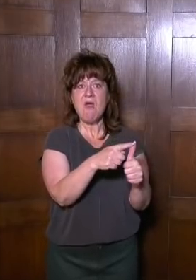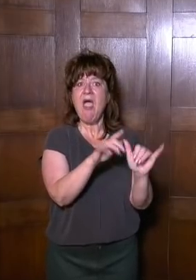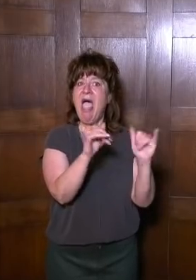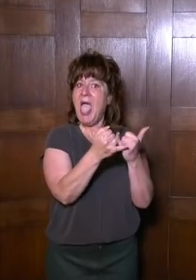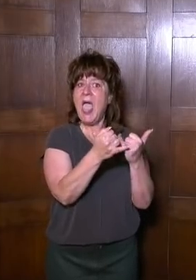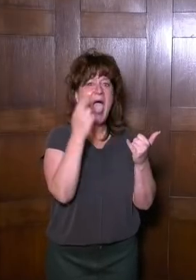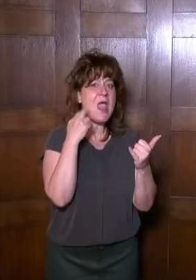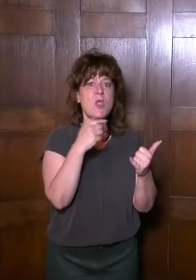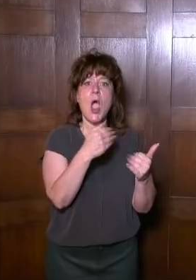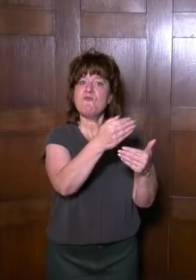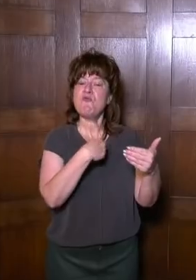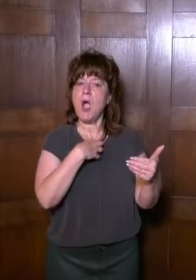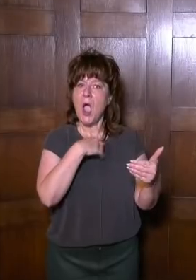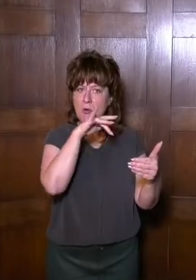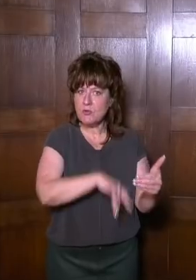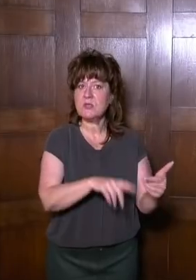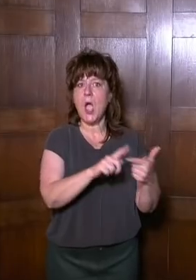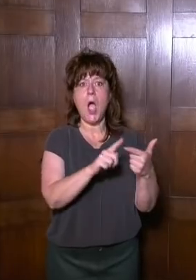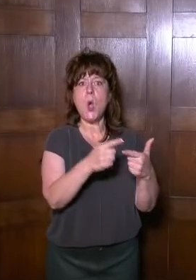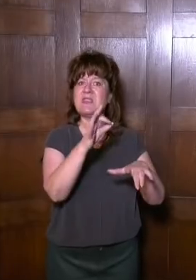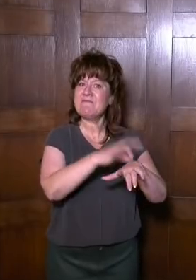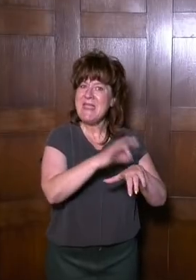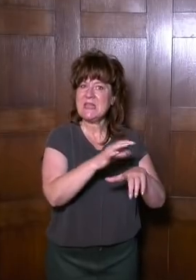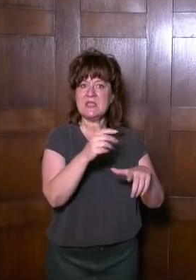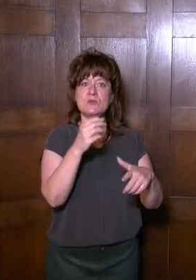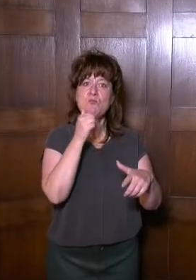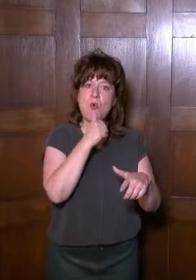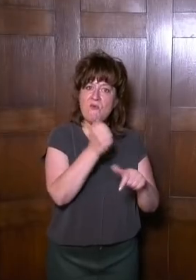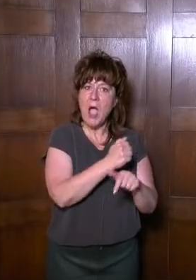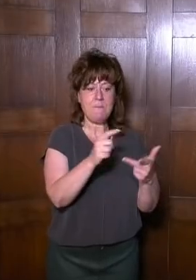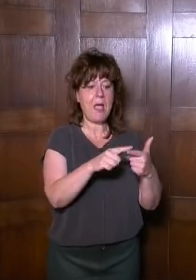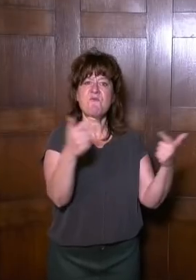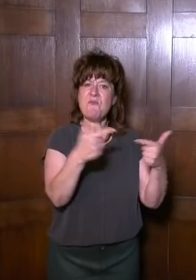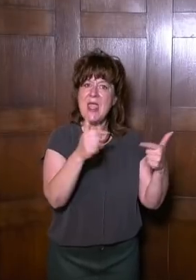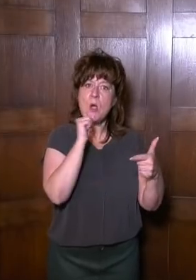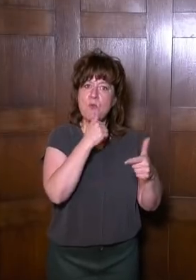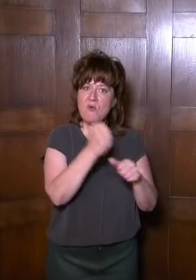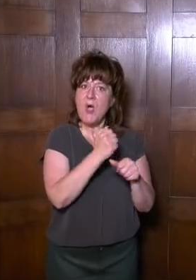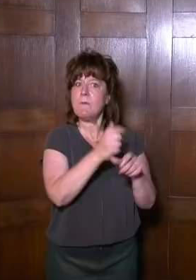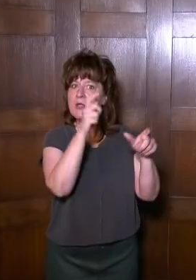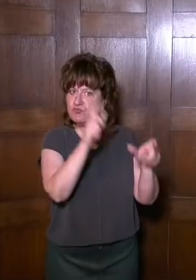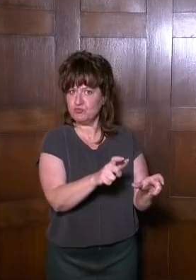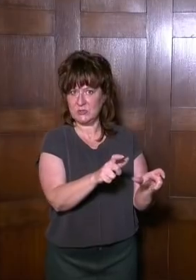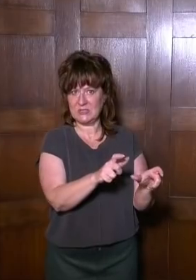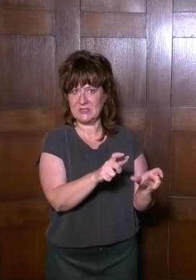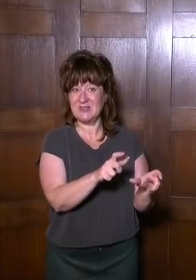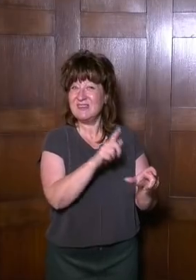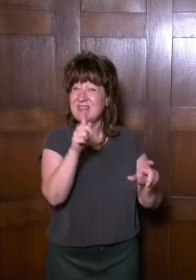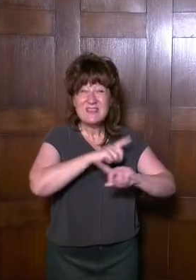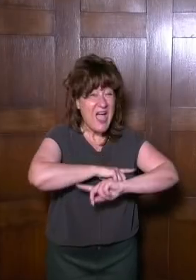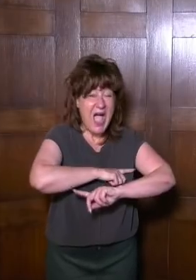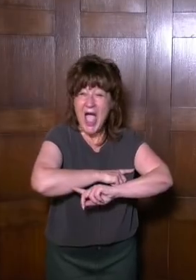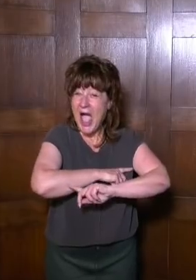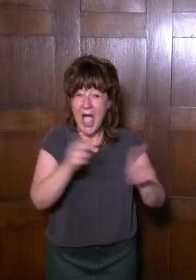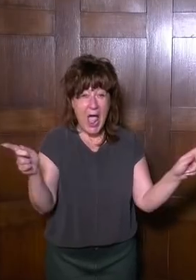Vorerkrankung, auch die in pflegerischen, medizinischen Berufen arbeiten. Also das muss nicht mehr alle blockieren,